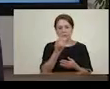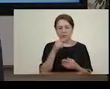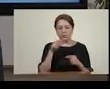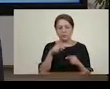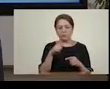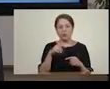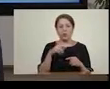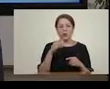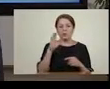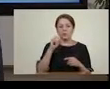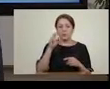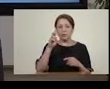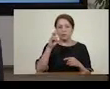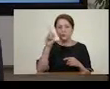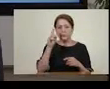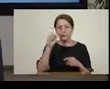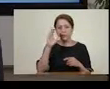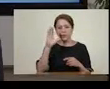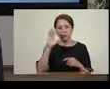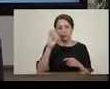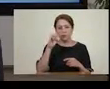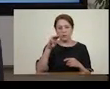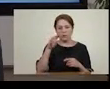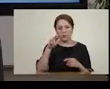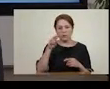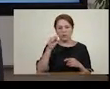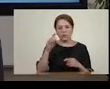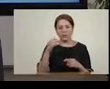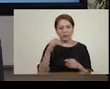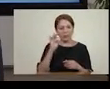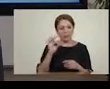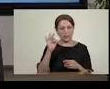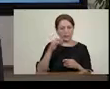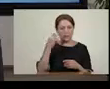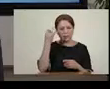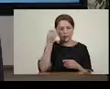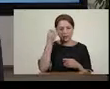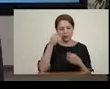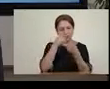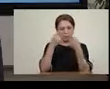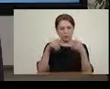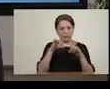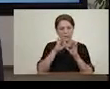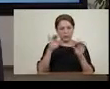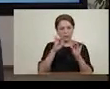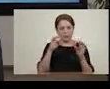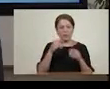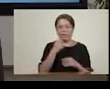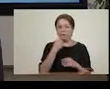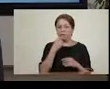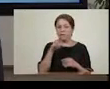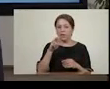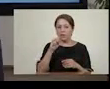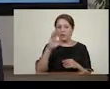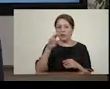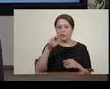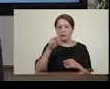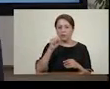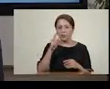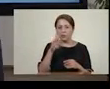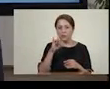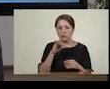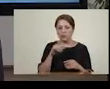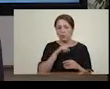oid qiziqarli ma'lumotlar berib turaman. Avvalambor mana qizil lavlagi. Ko'rib turganimizdek, qizil lavlagi